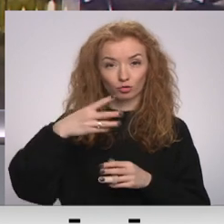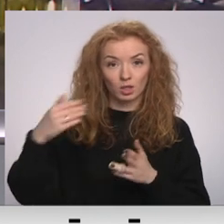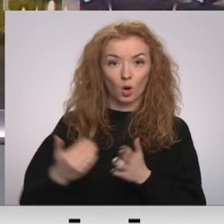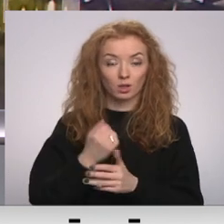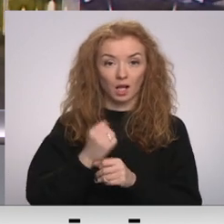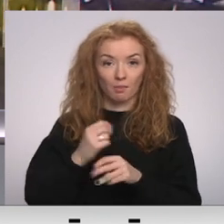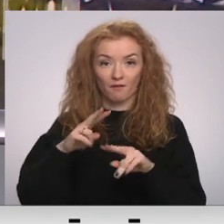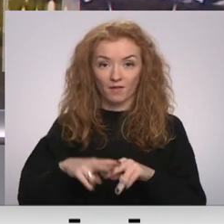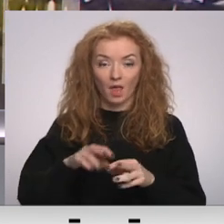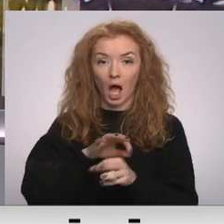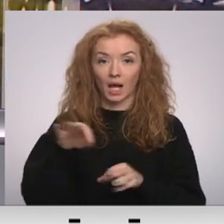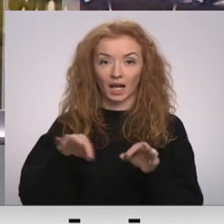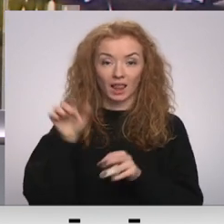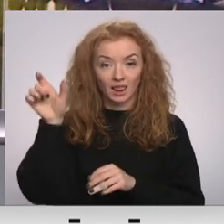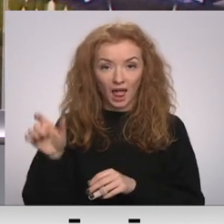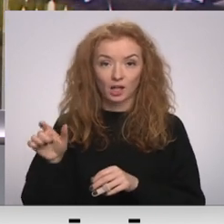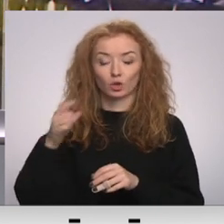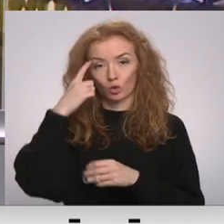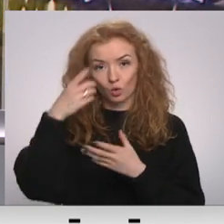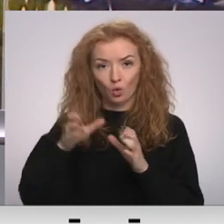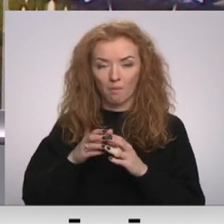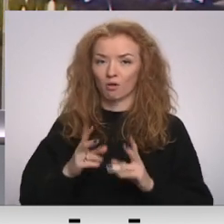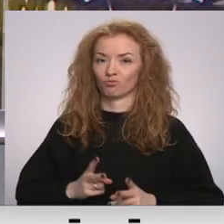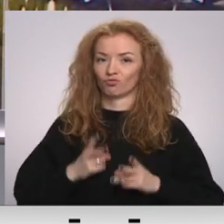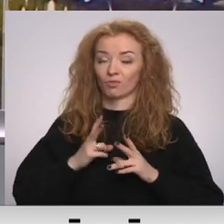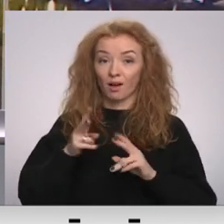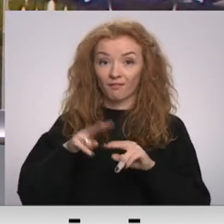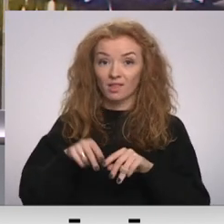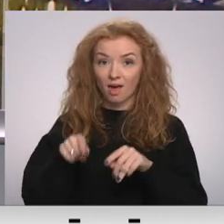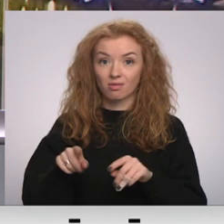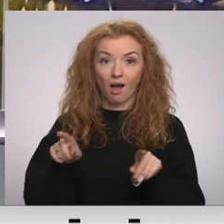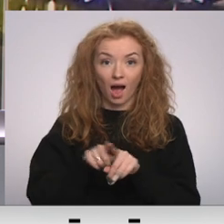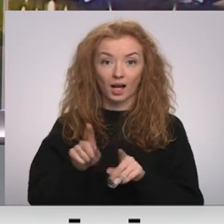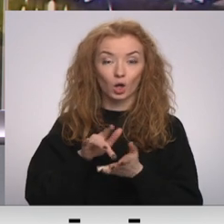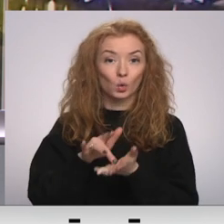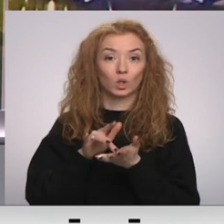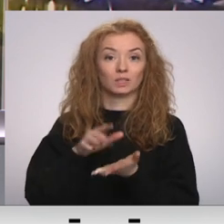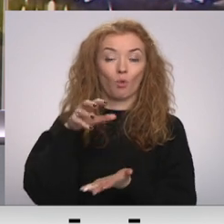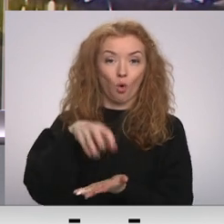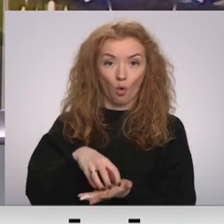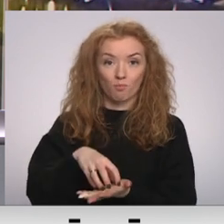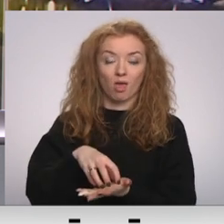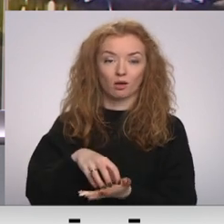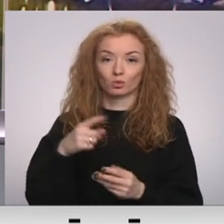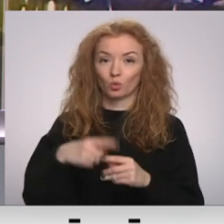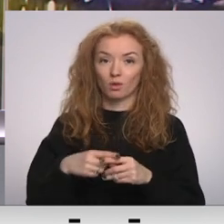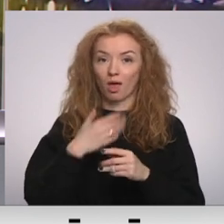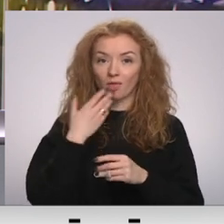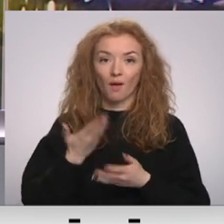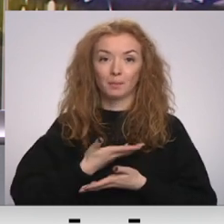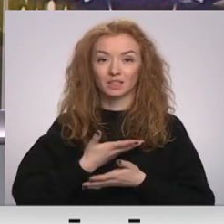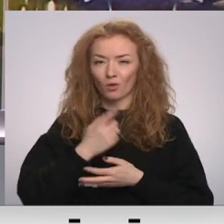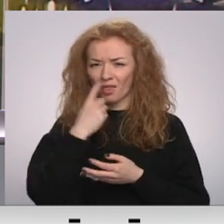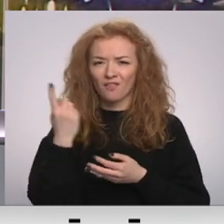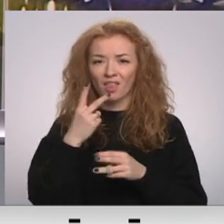darba vietas, arhitekts, būvnieki un dome gandarīta, ka vietā, kur atrodas arī turisma objekts Karostas manēža un nav apdzīvota neviena